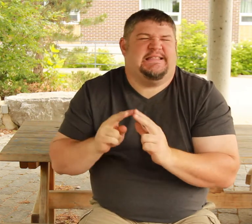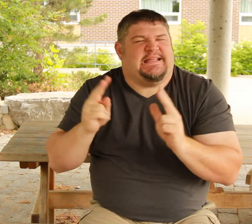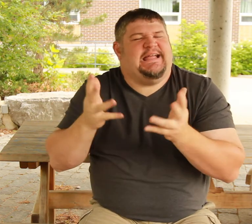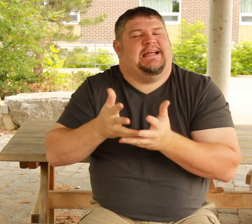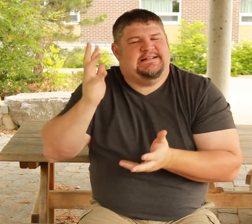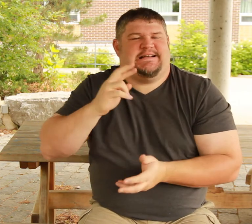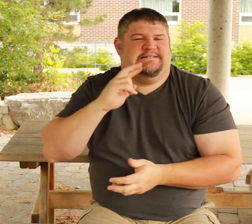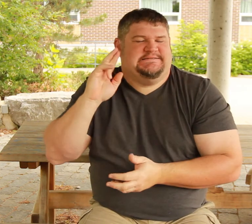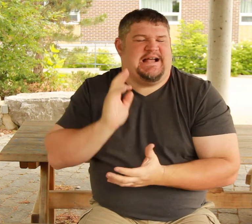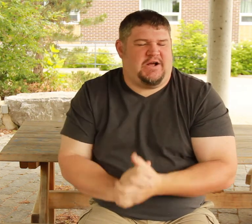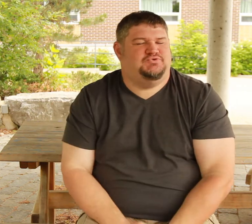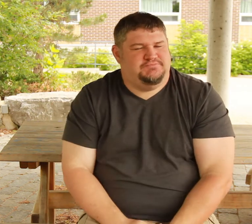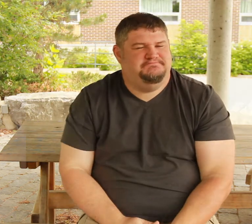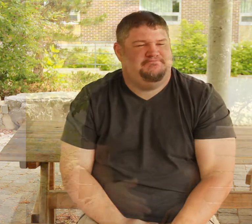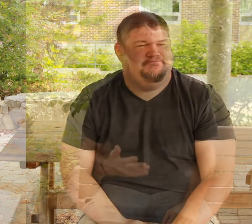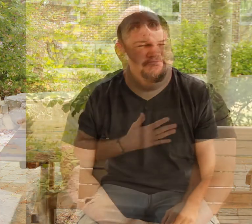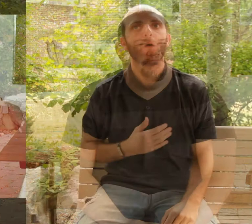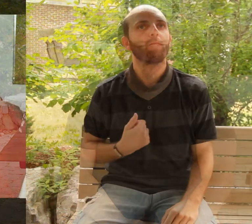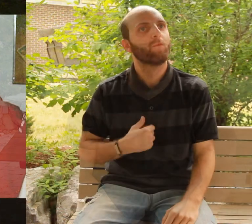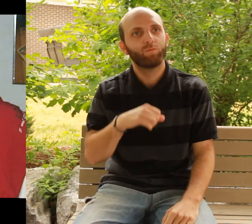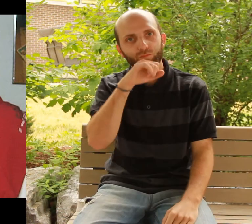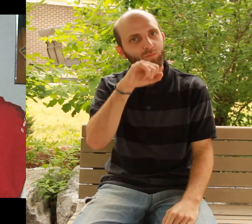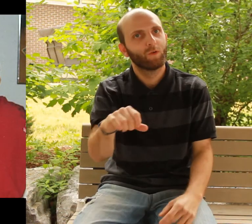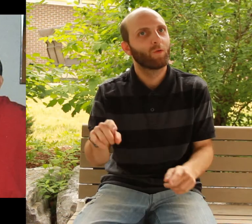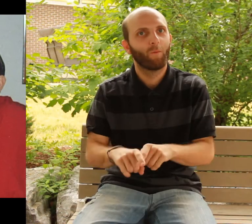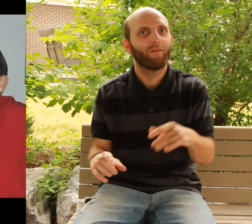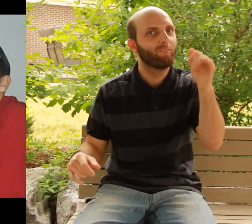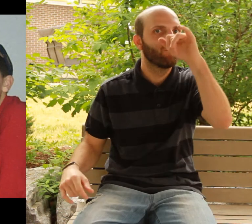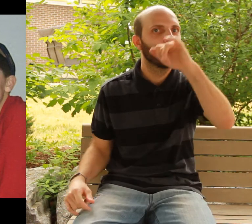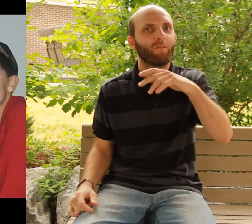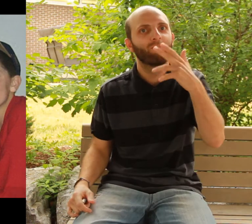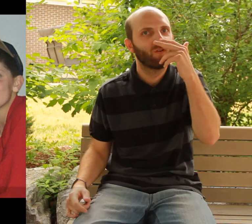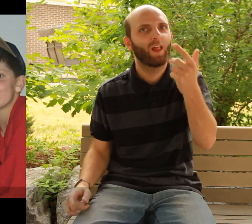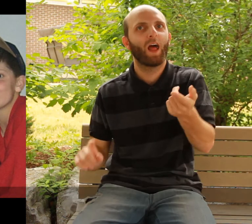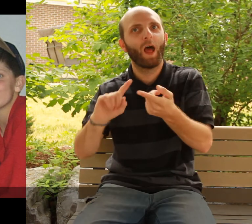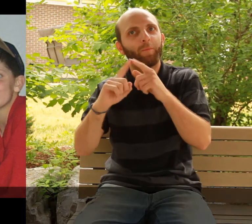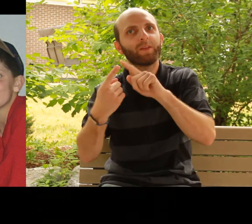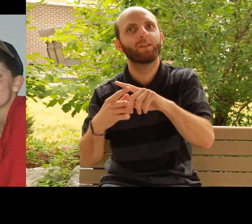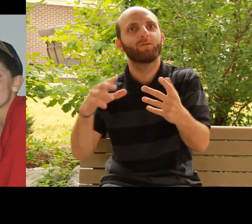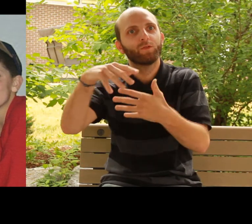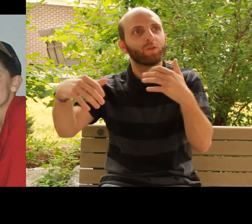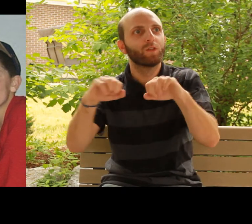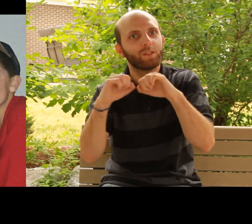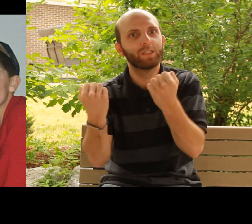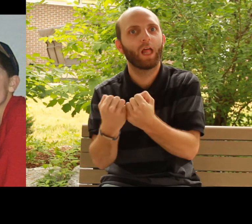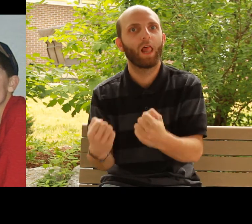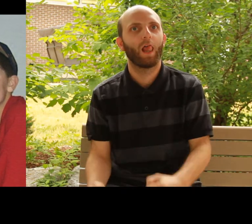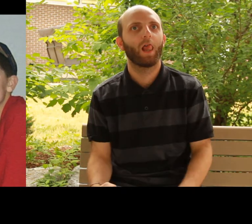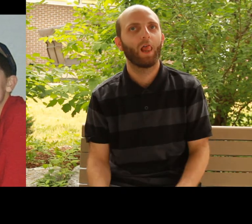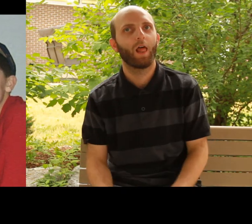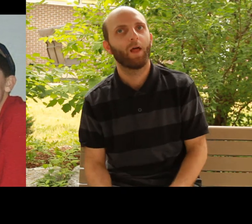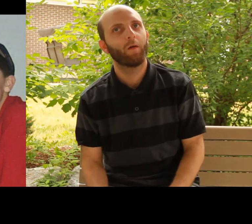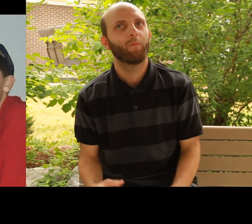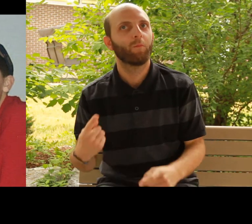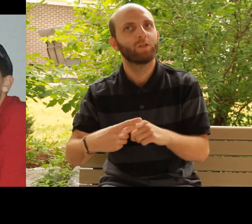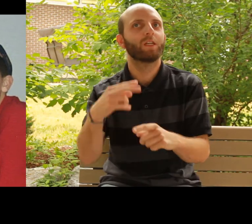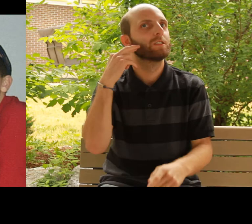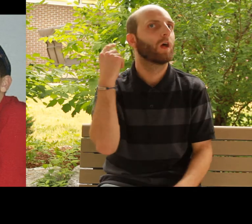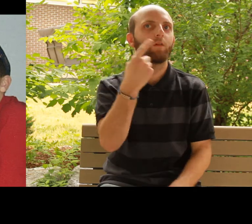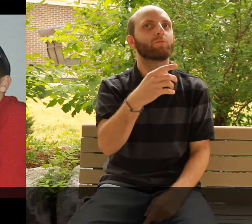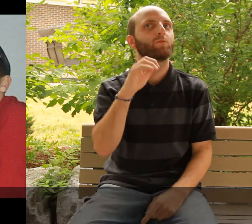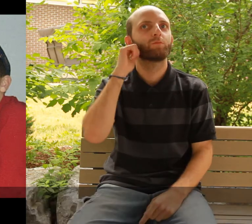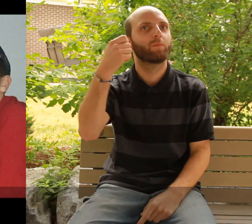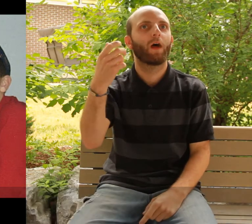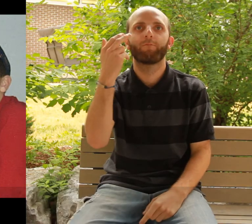très intéressant. Puis les jeunes aiment beaucoup la résidence. Ah, moi, j'ai beaucoup aimé mon expérience à la résidence. C'est fou, là, au niveau